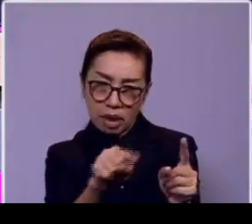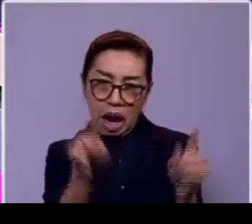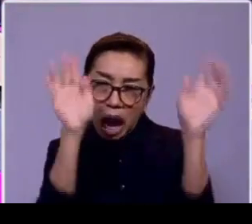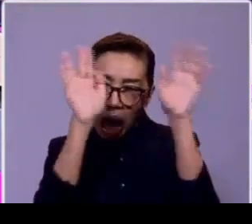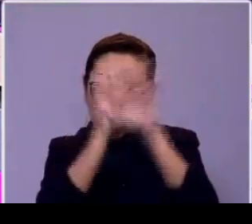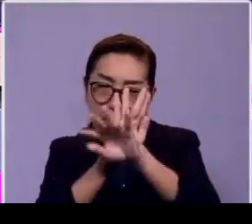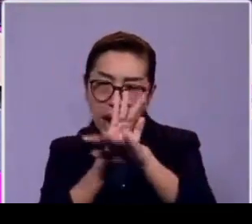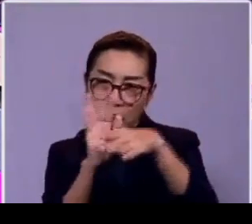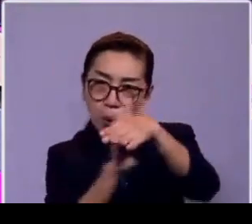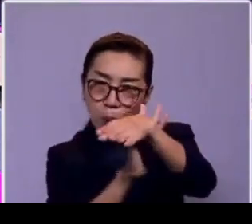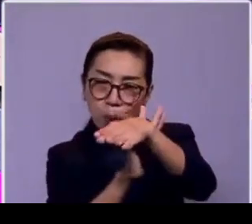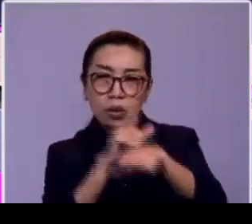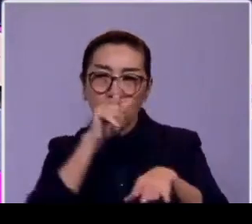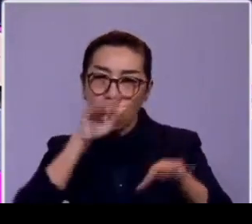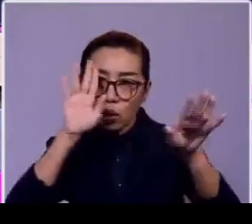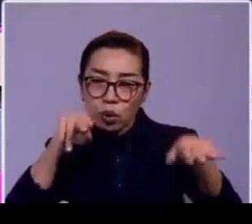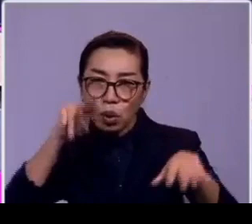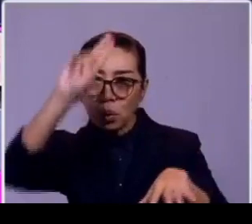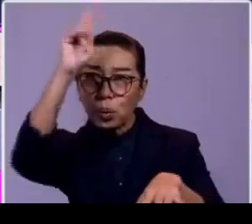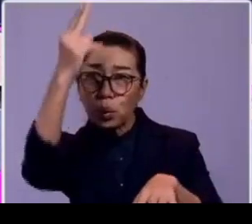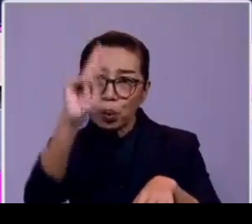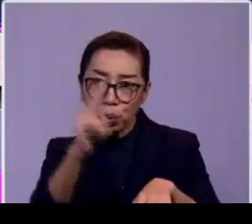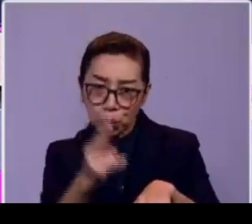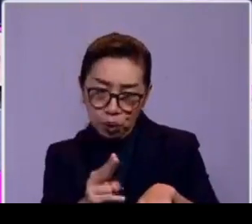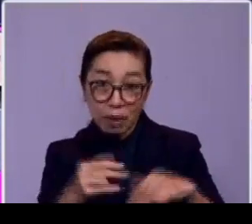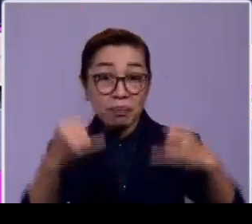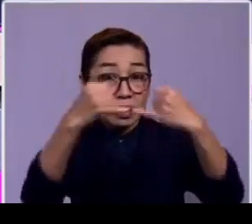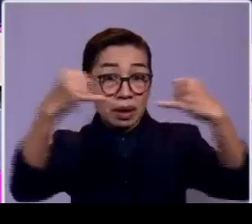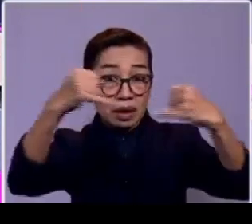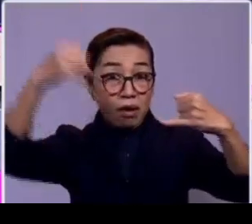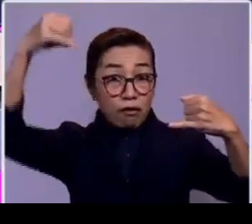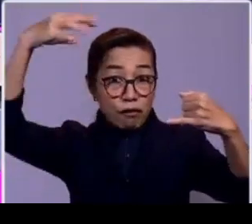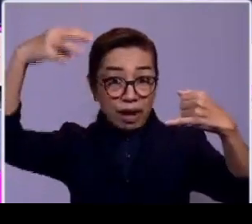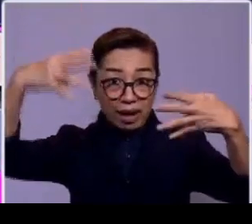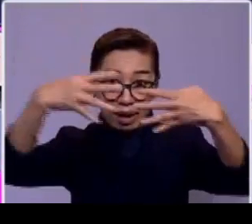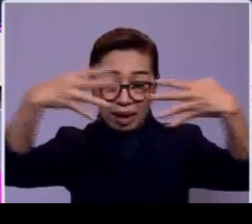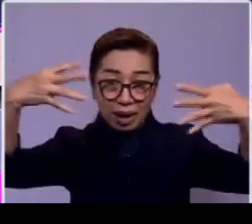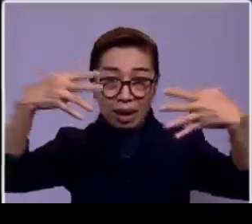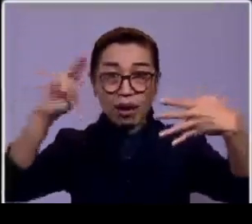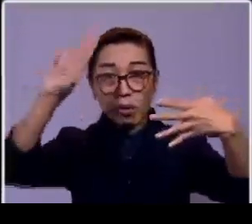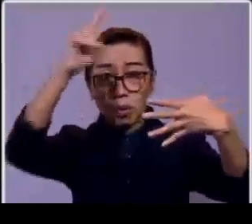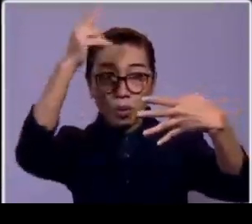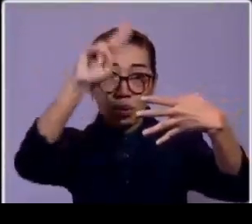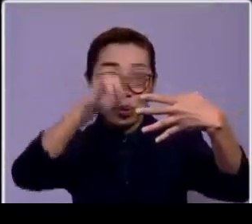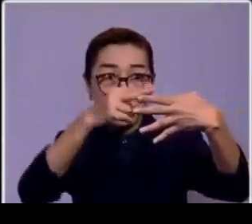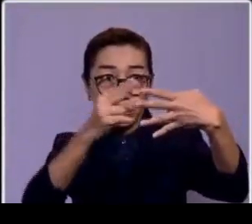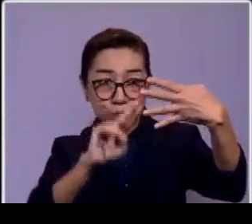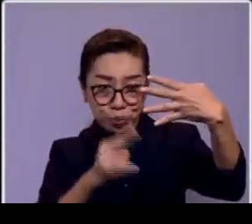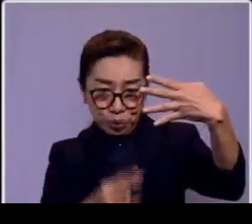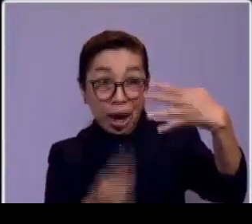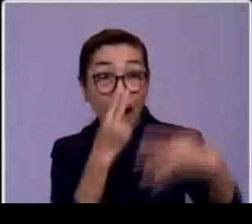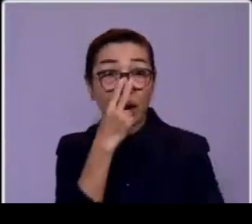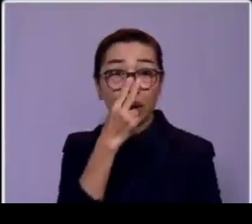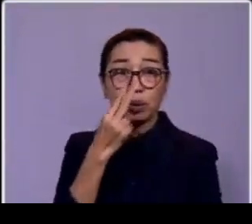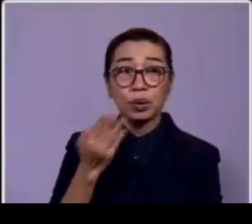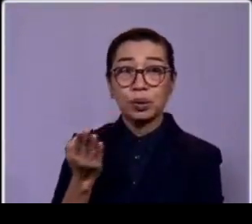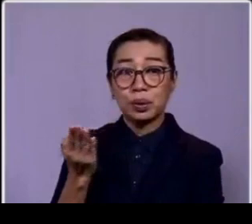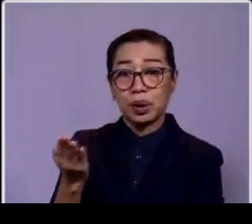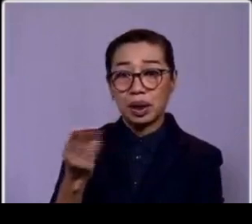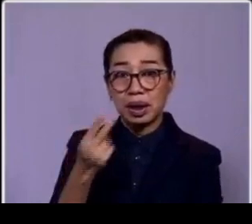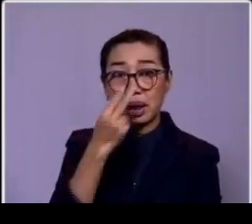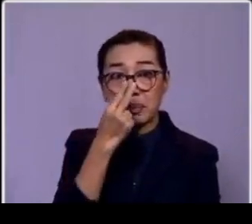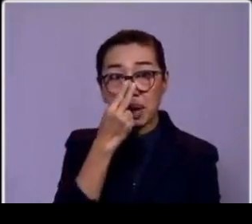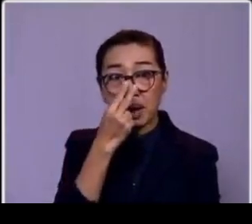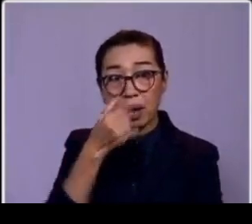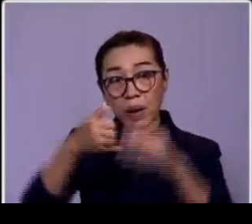นกคล้ายกับปุยนุ่นแล้วไปอยู่บนสายไฟฟ้าเดี๋ยวขึ้นข้างบนเดี๋ยวลงข้างล่างเดี๋ยวชวนดูกันหน่อยว่า